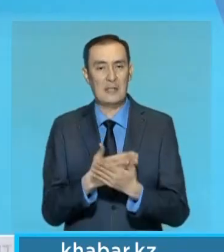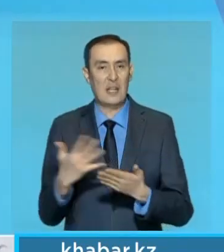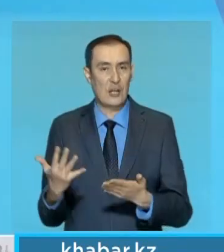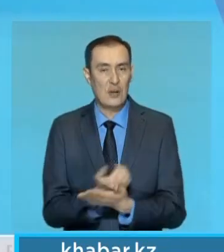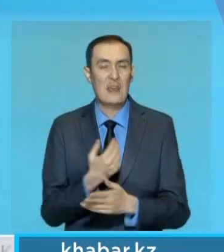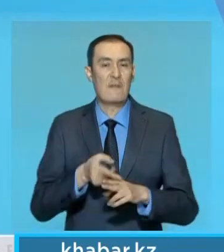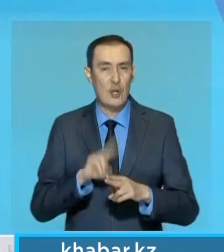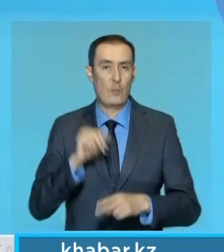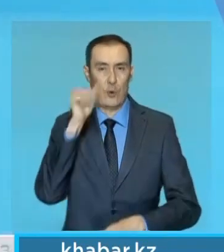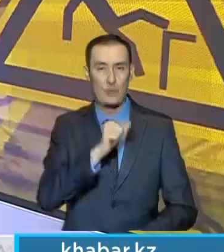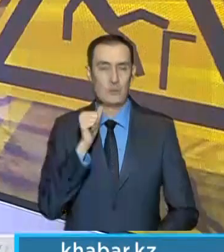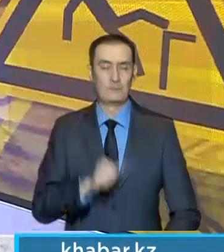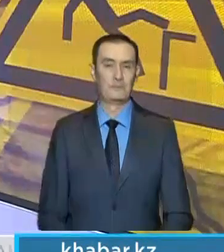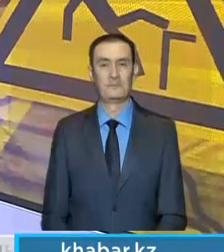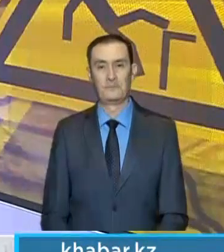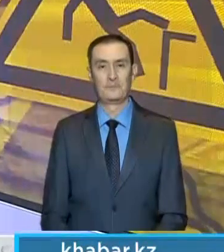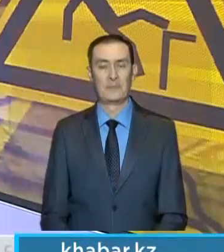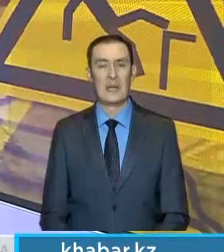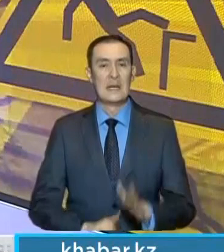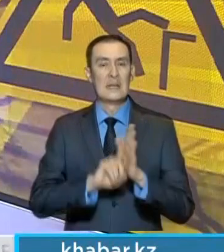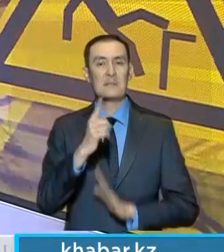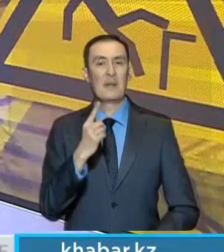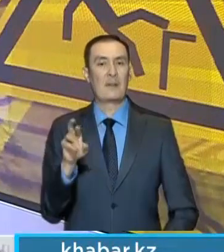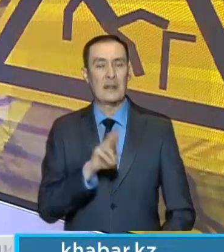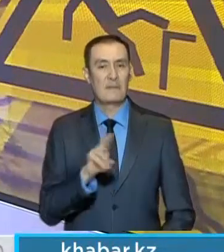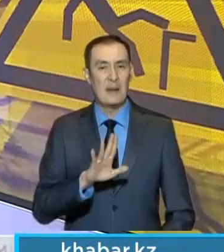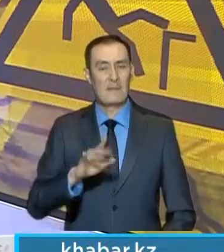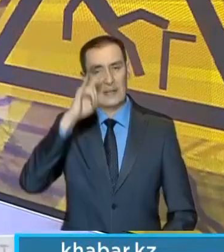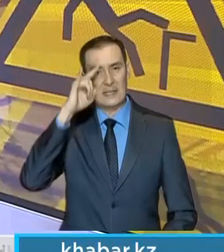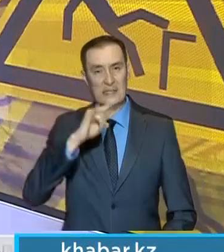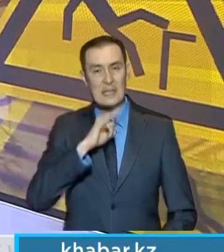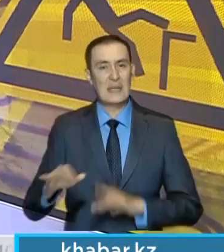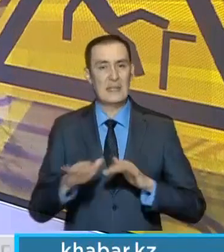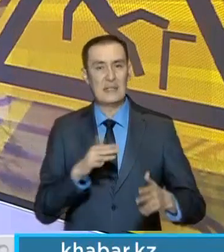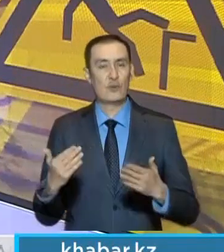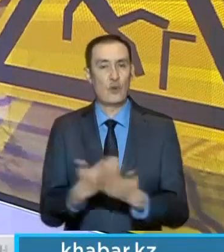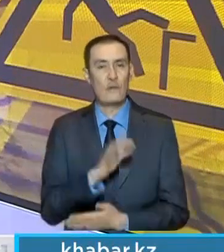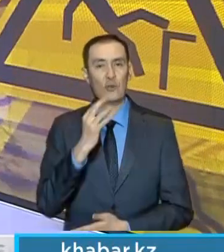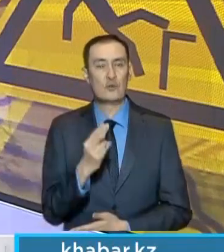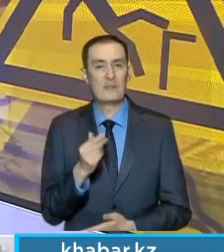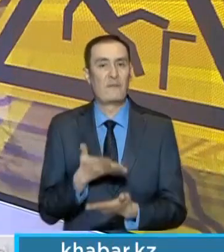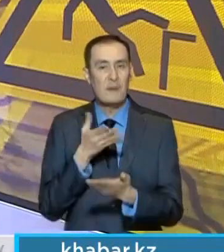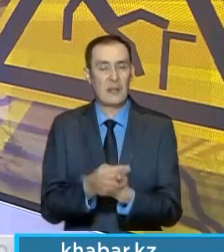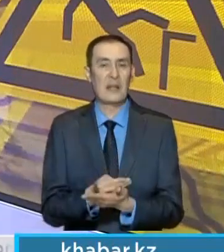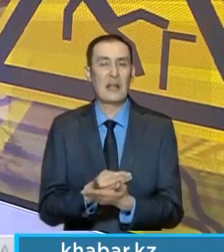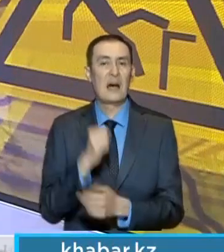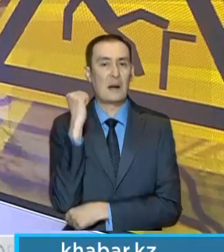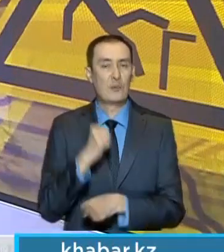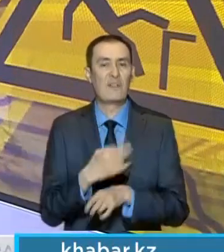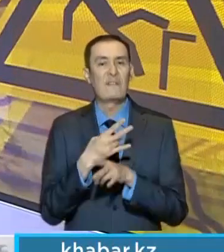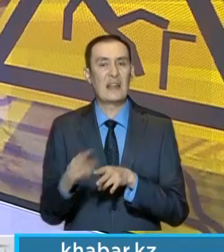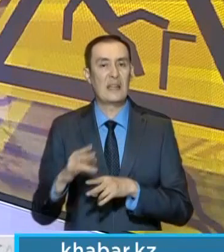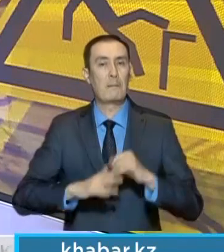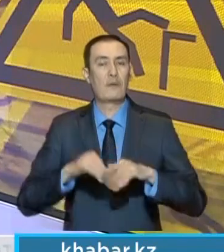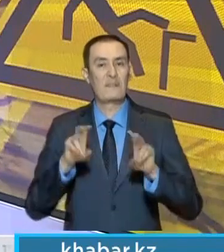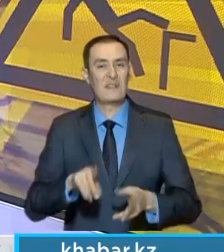и в этом году с 1 января в Казахстане действует новая социальная выплата для работников вредных